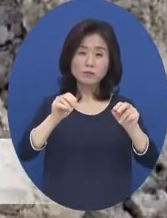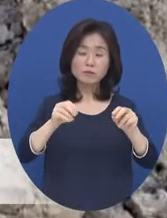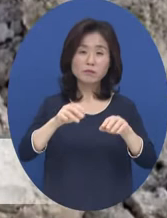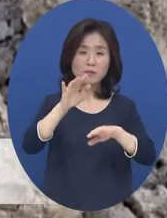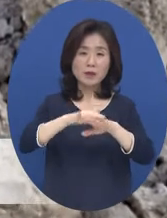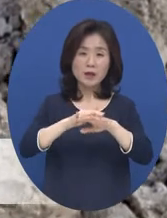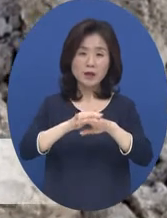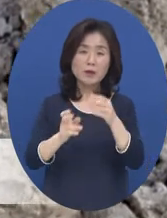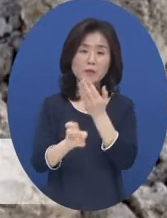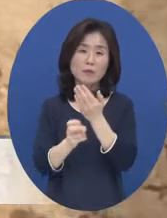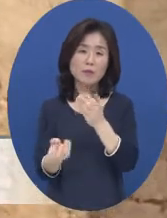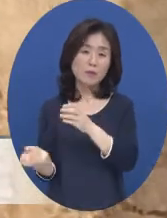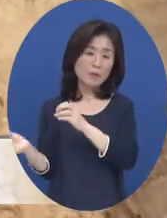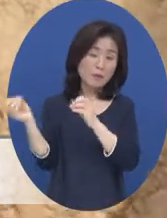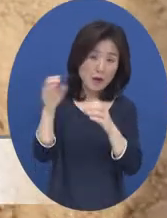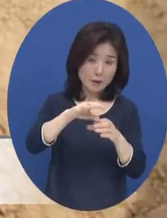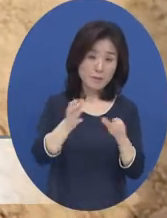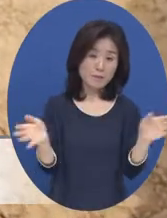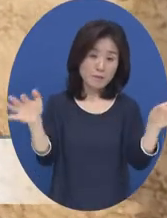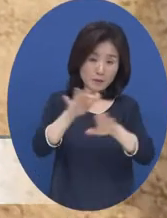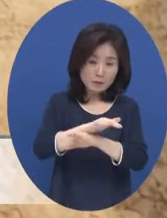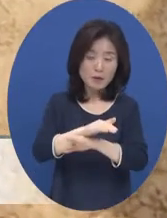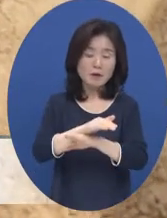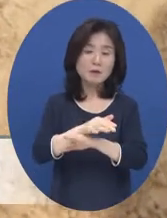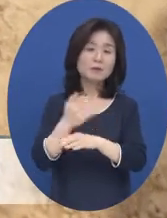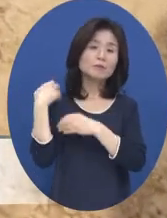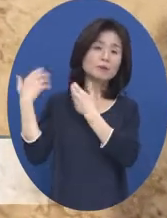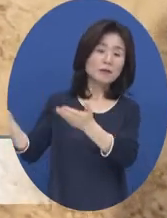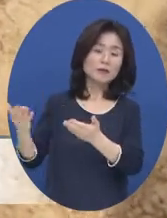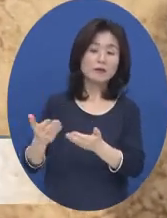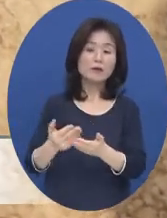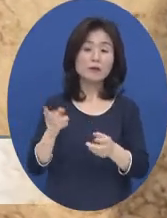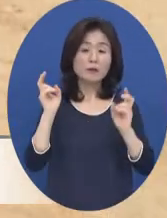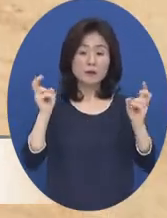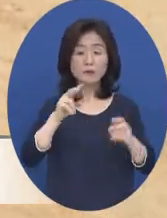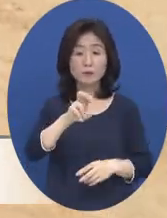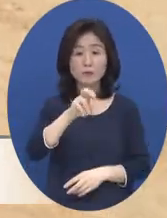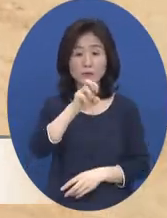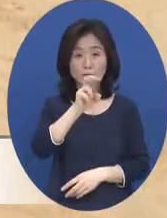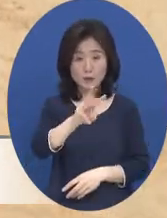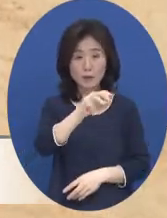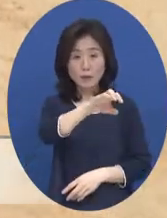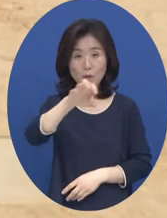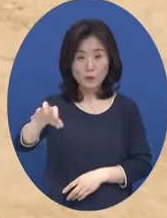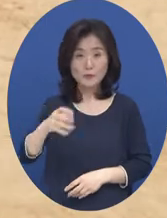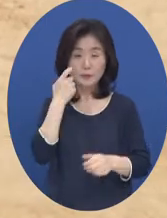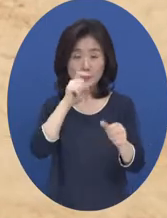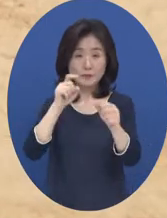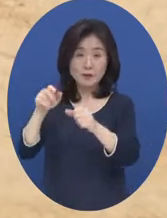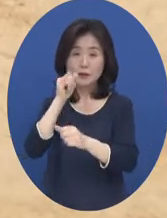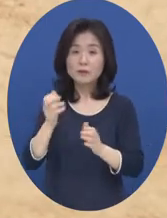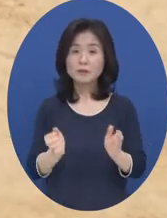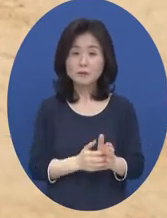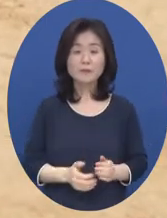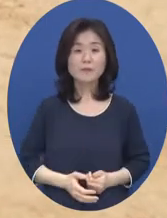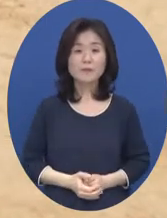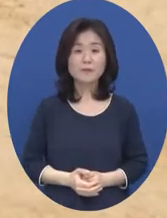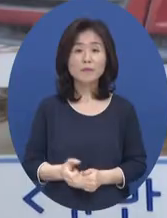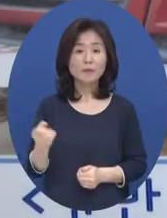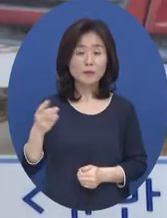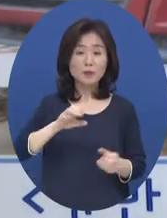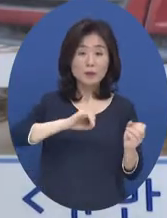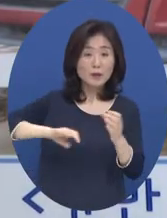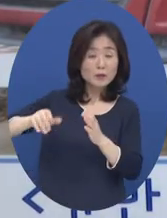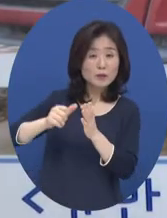불법 매립하거나 무단 방치해온 업체 등 23곳이 경기도 특별사법경찰단에 무더기로 적발됐습니다. 또